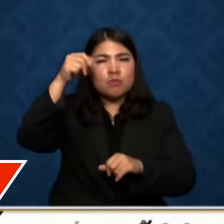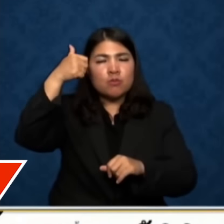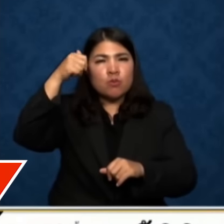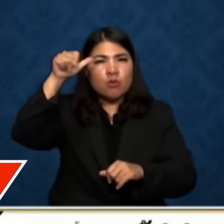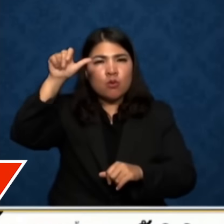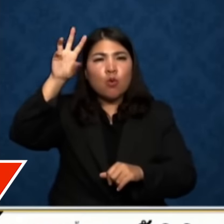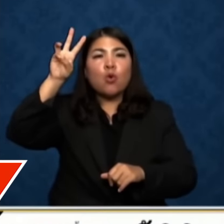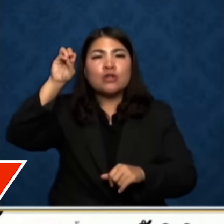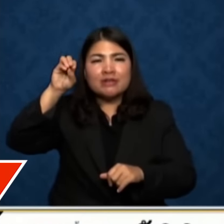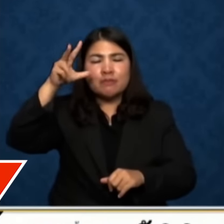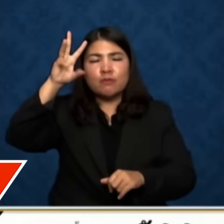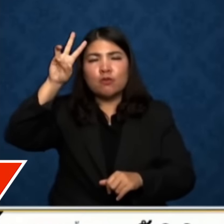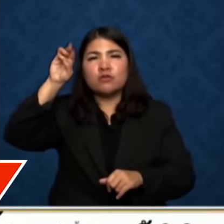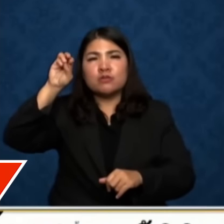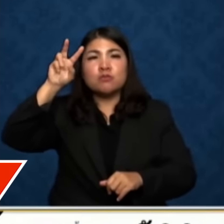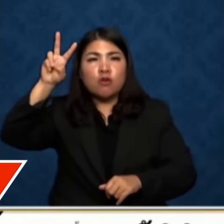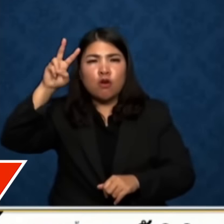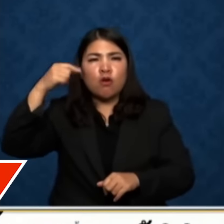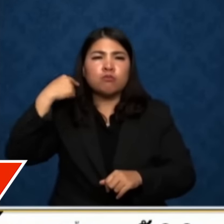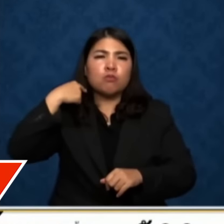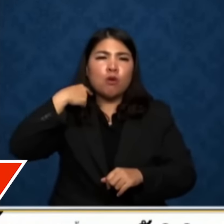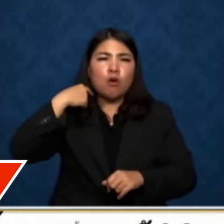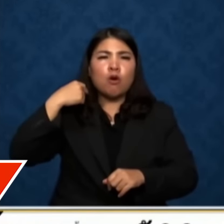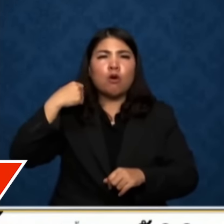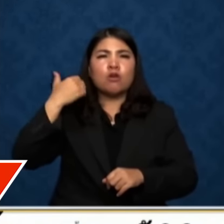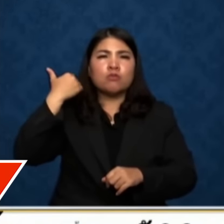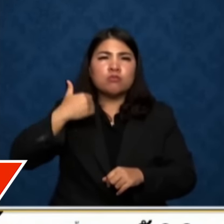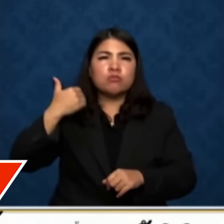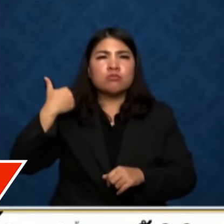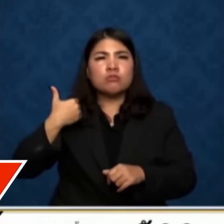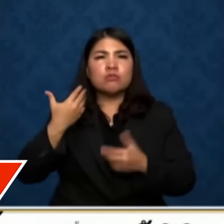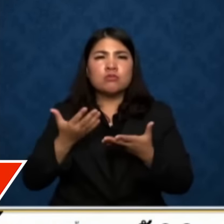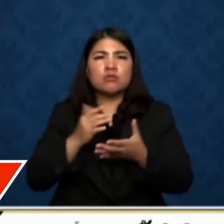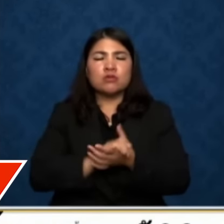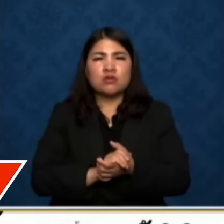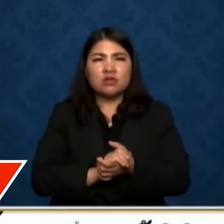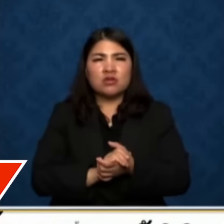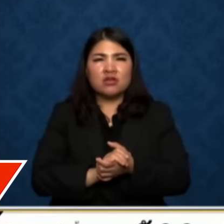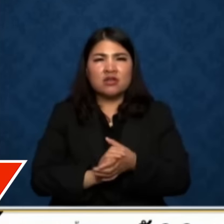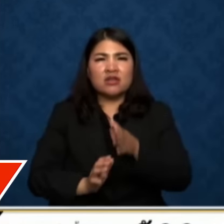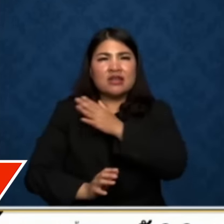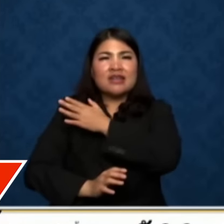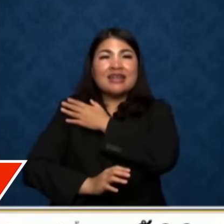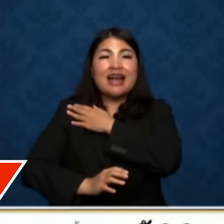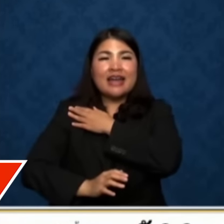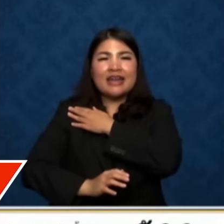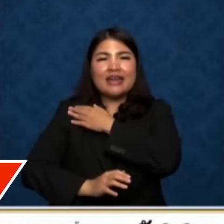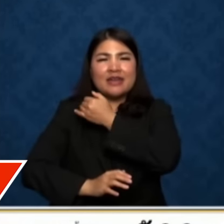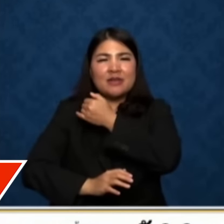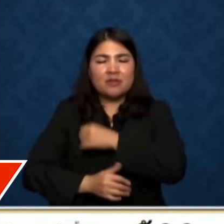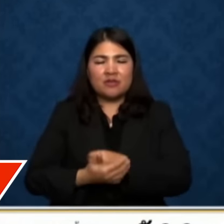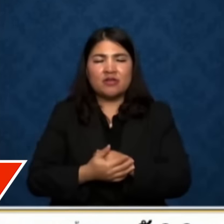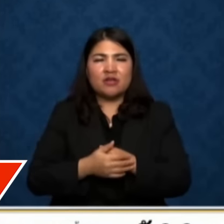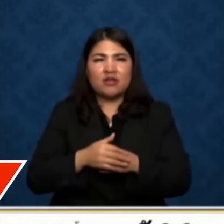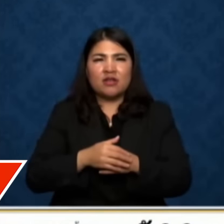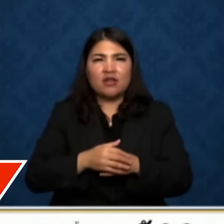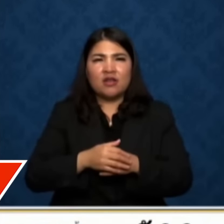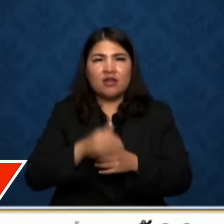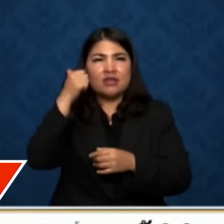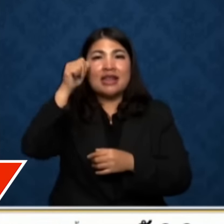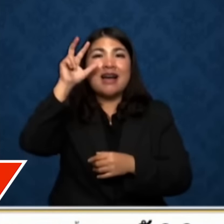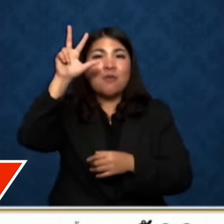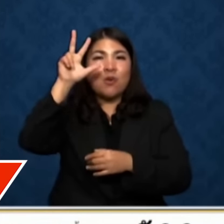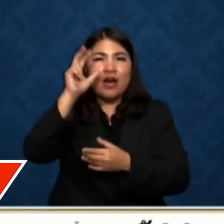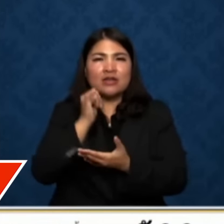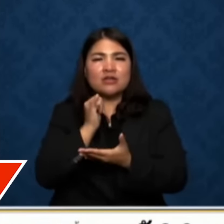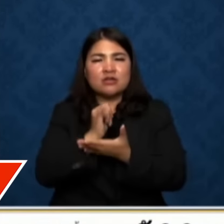ถึงวันที่62มีผ่าไหล่หรือผ่าคอสักอย่างนึงนะครับผ่าไหล่เนี่ยนะครับนอนโรงพยาบาลไม่เกิน3วันถ้าไ